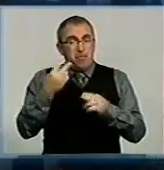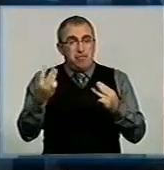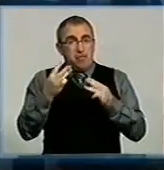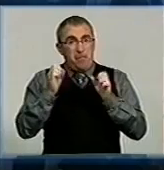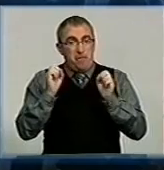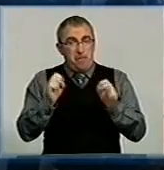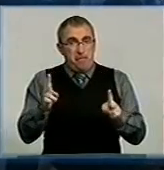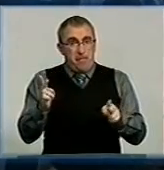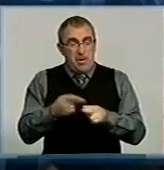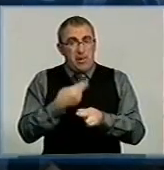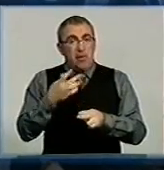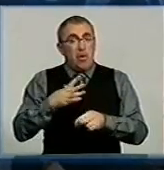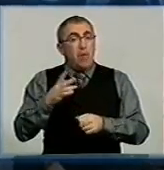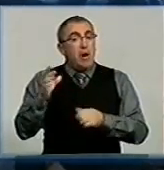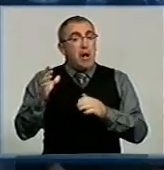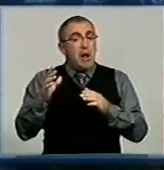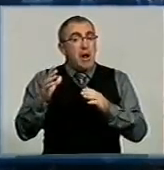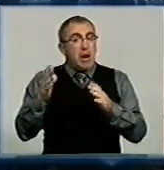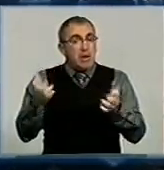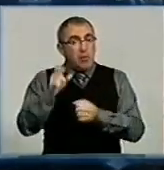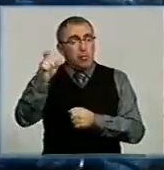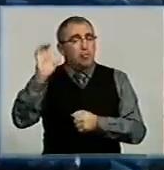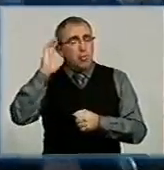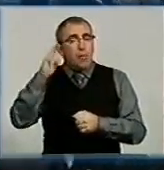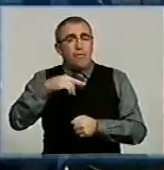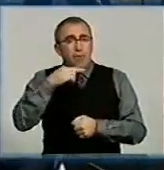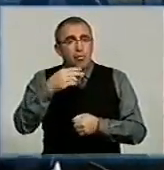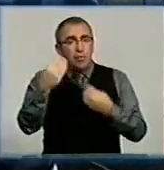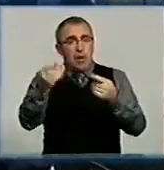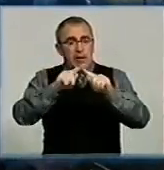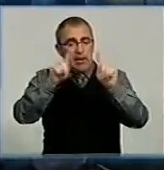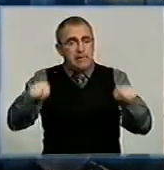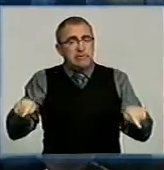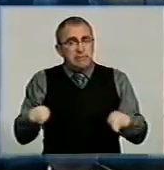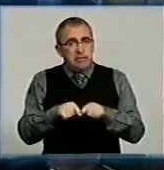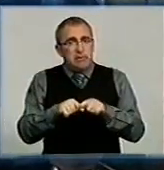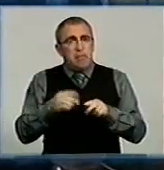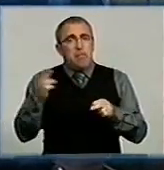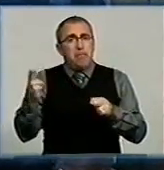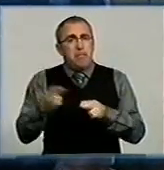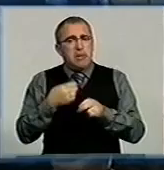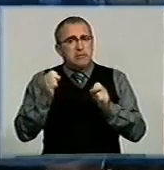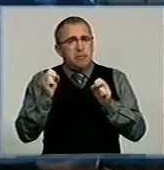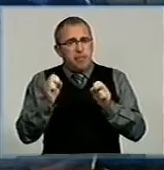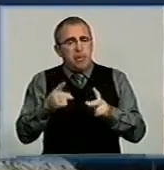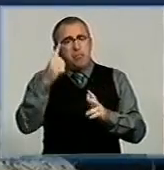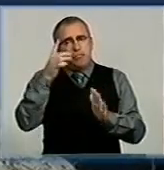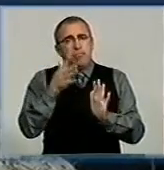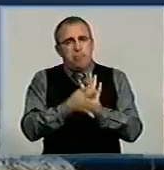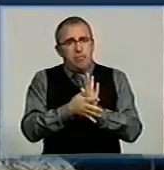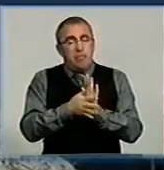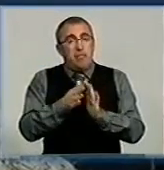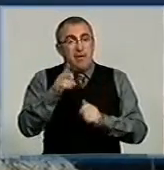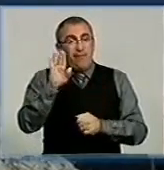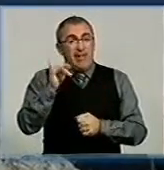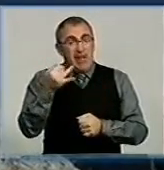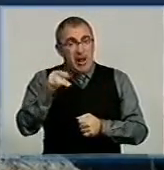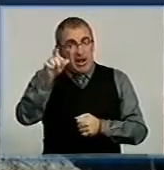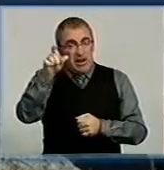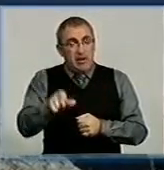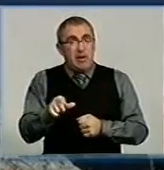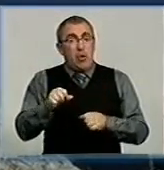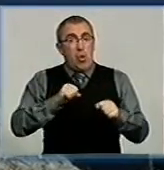зайве, тому рятувальників слухає уважно. Хочемо дати вам таку листівочку. Небезпечно, так, зрозуміло. Пан Віталій – зразковий